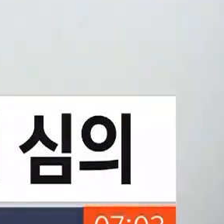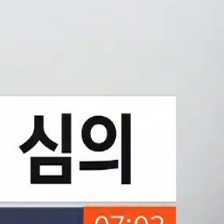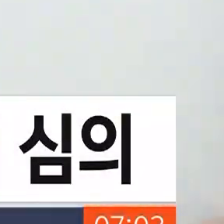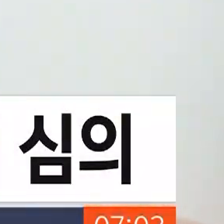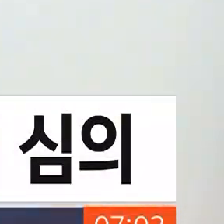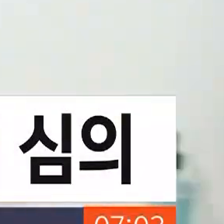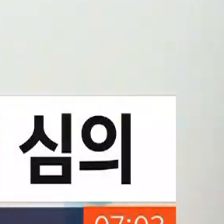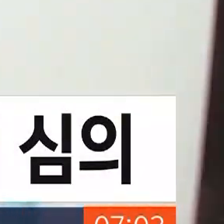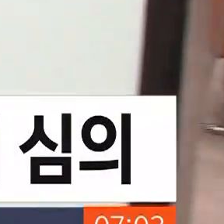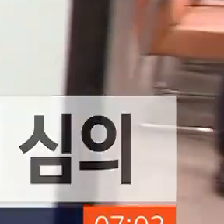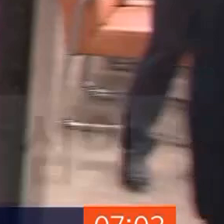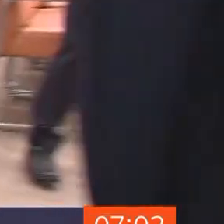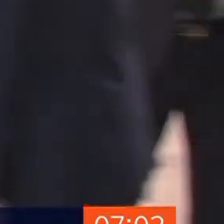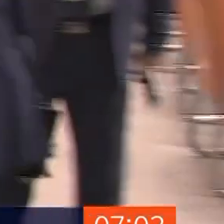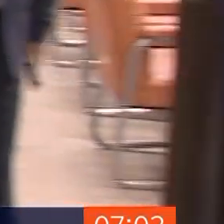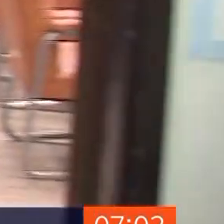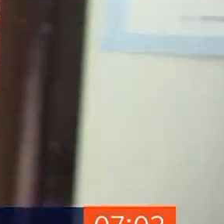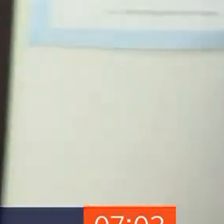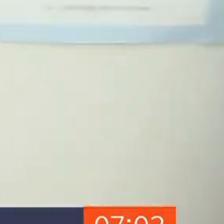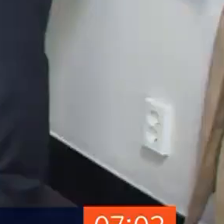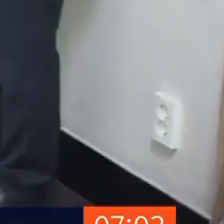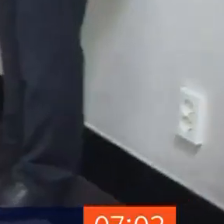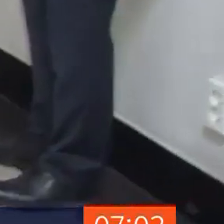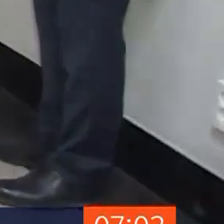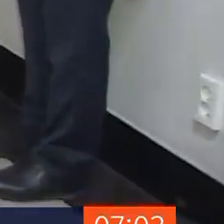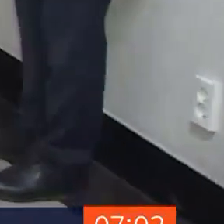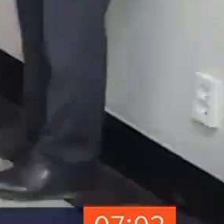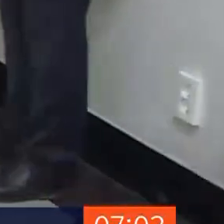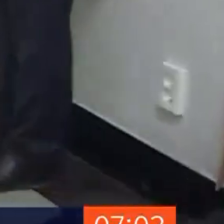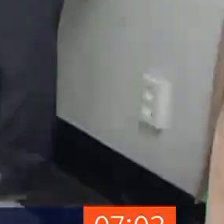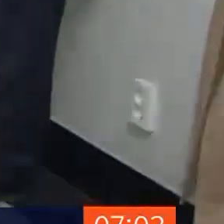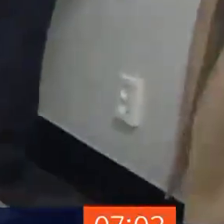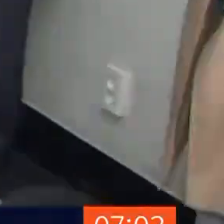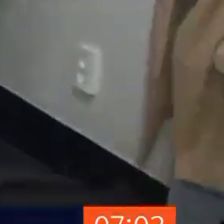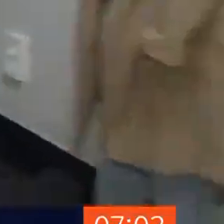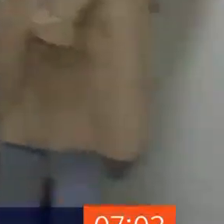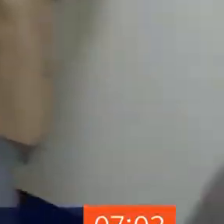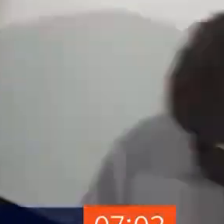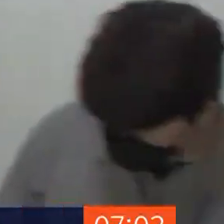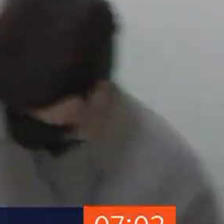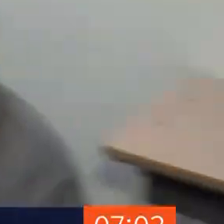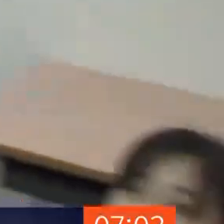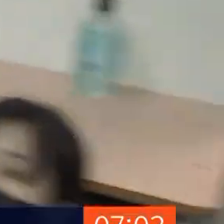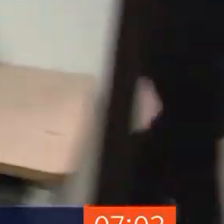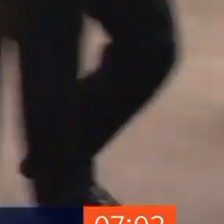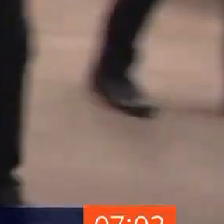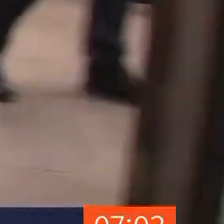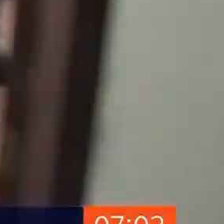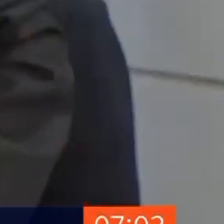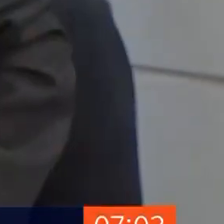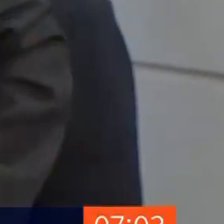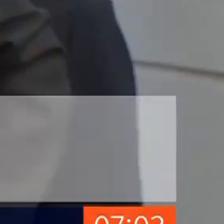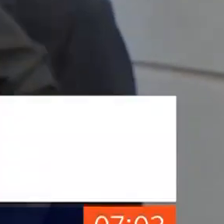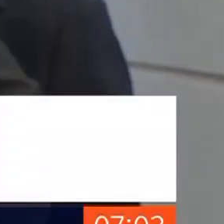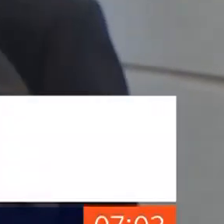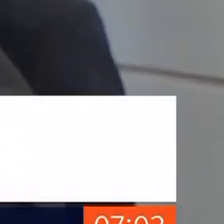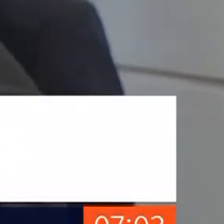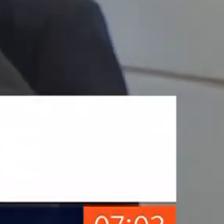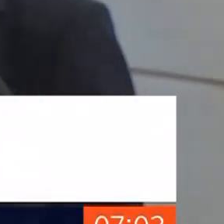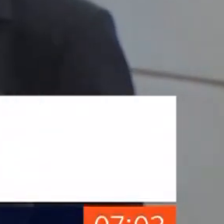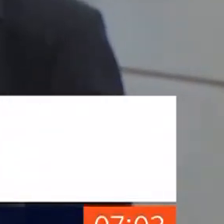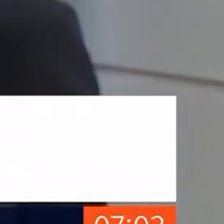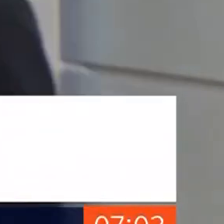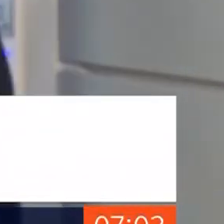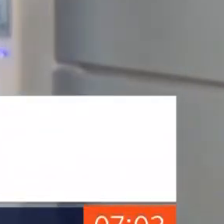의원들도 참석해 지난주 박병석 국회의장이 제안한 검수완박 중재안을 토대로 심의를 진행했습니다. 의원님들 의견이